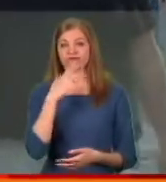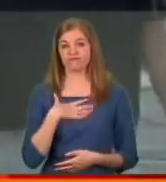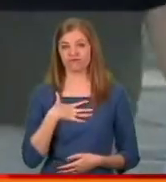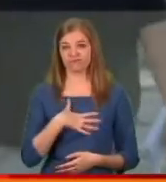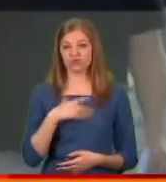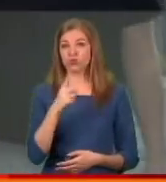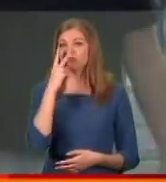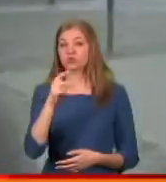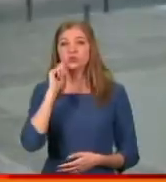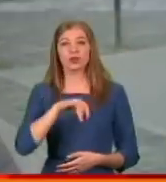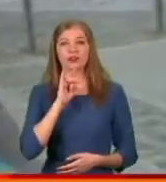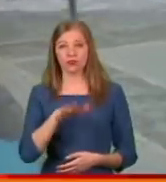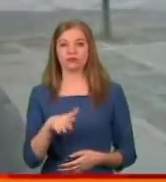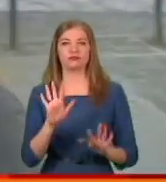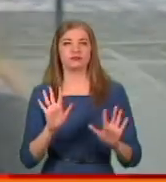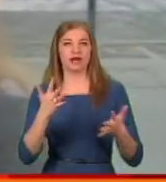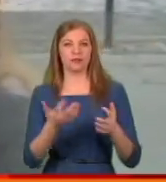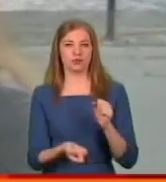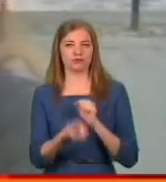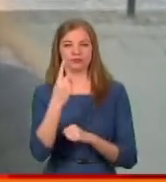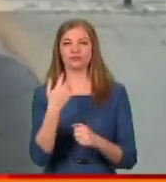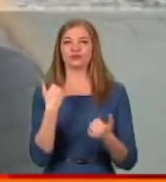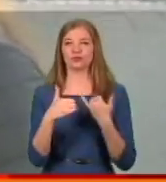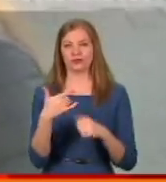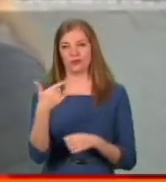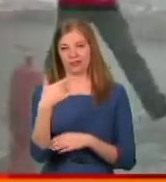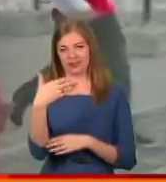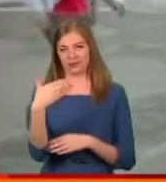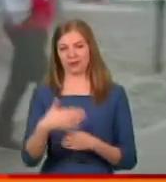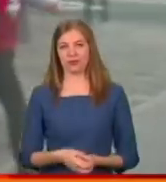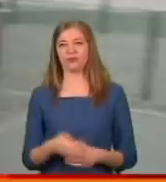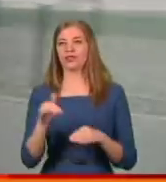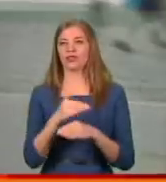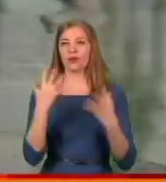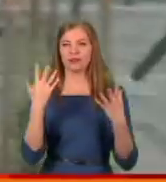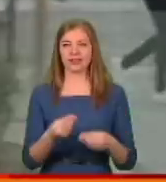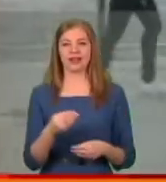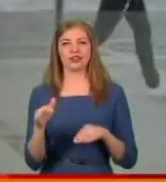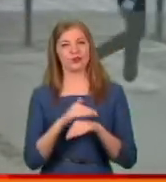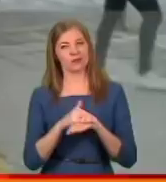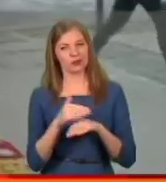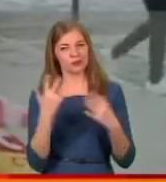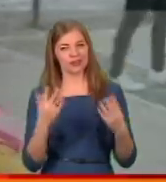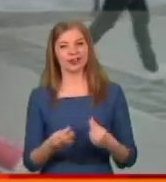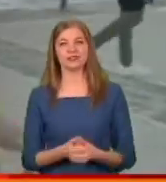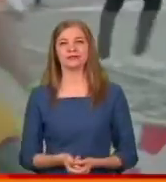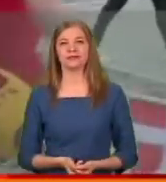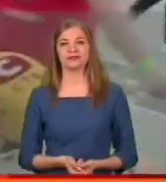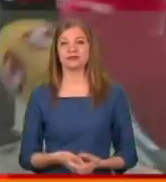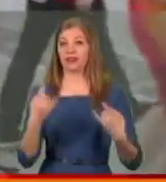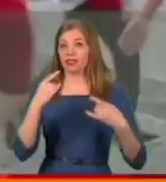арени українців, на обрії раптом замайорів жовто-блакитний прапор. Добрий день. Добрий-добрий день. Канал